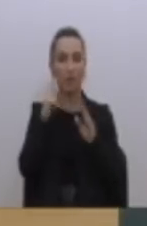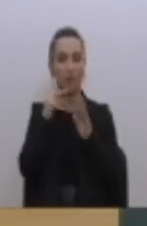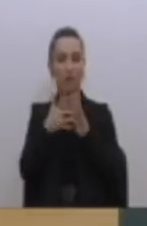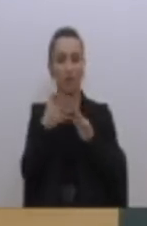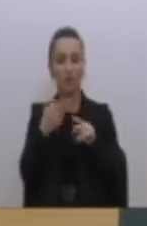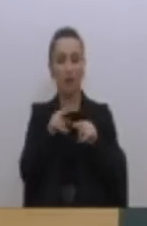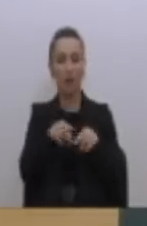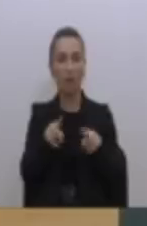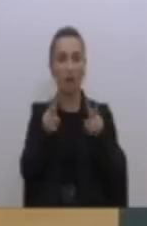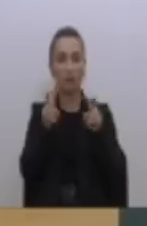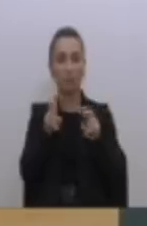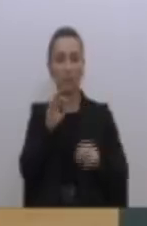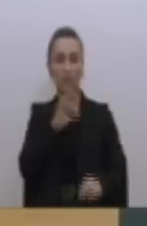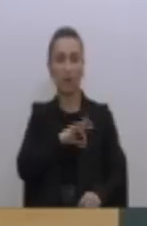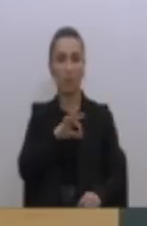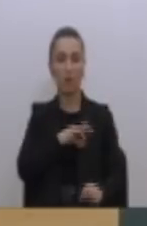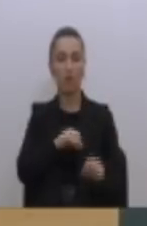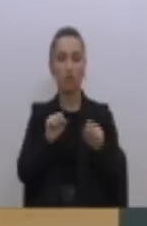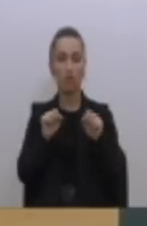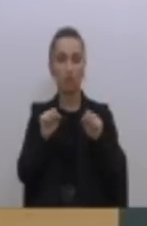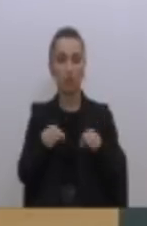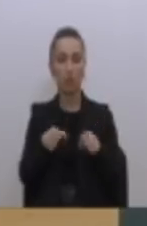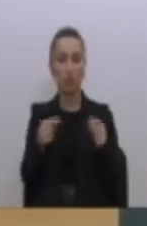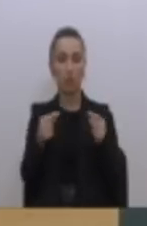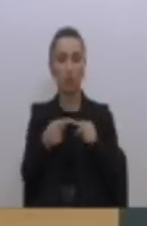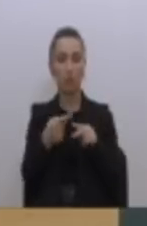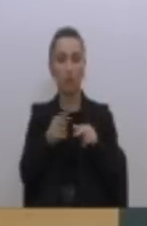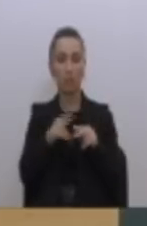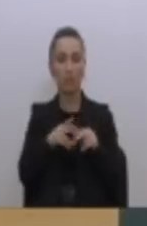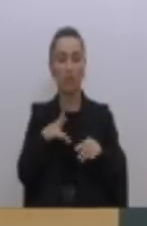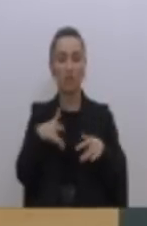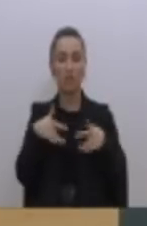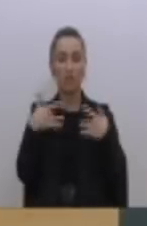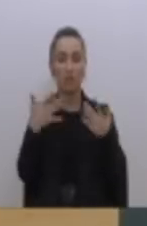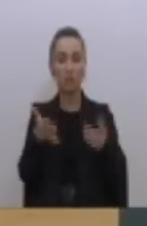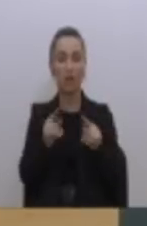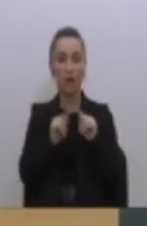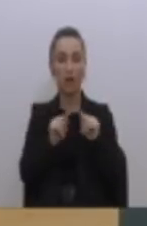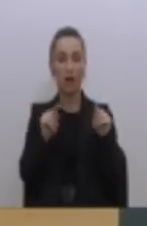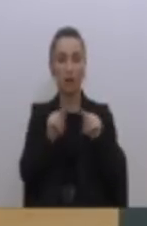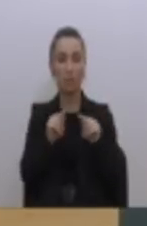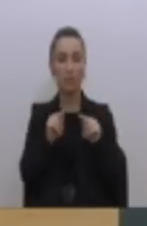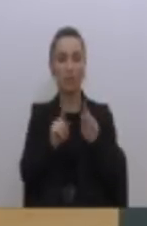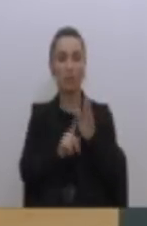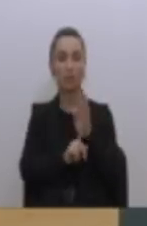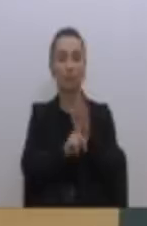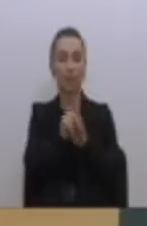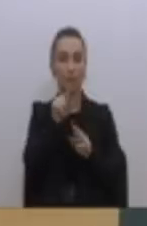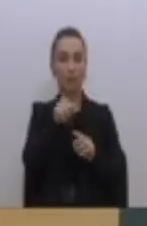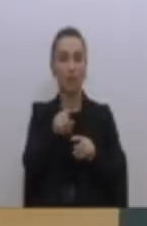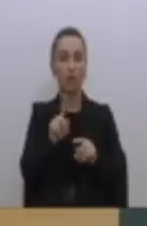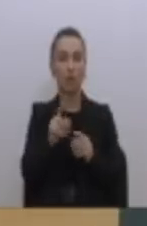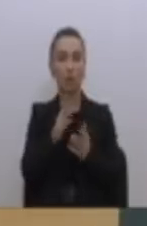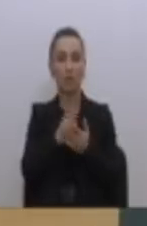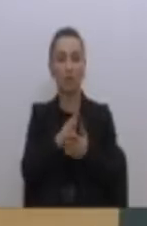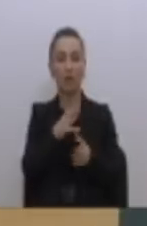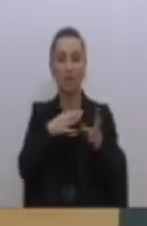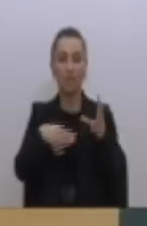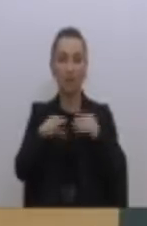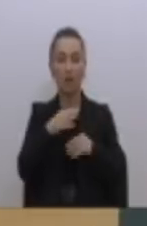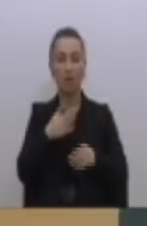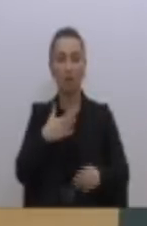ამ თემის გამოყენება შეიძლება ზუსტად იმ სიძულვილის კამპანიის გაღვივებაში, რომელსაც ყველანი